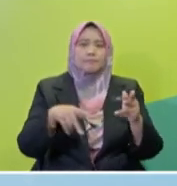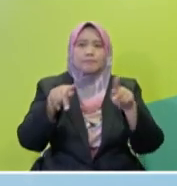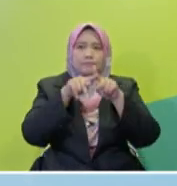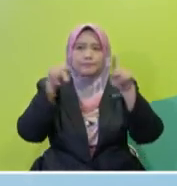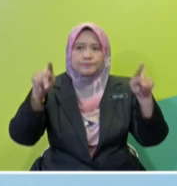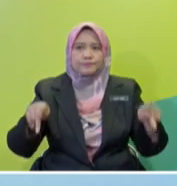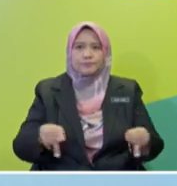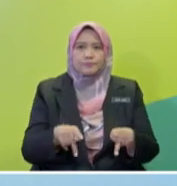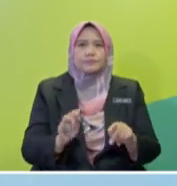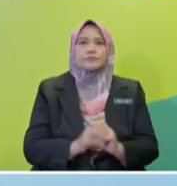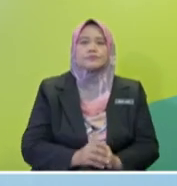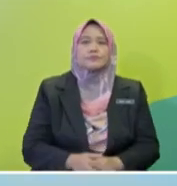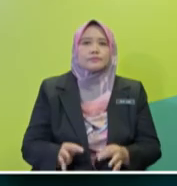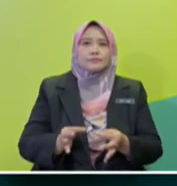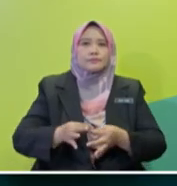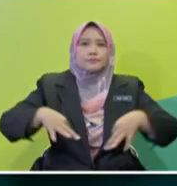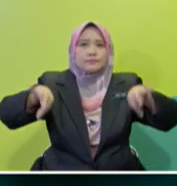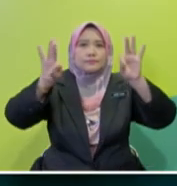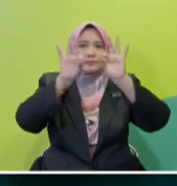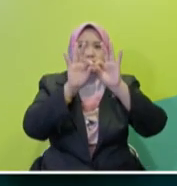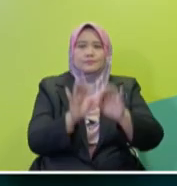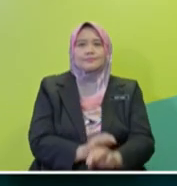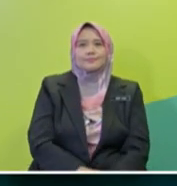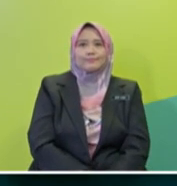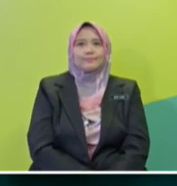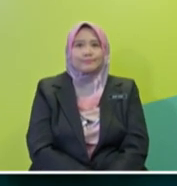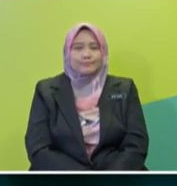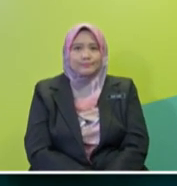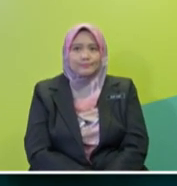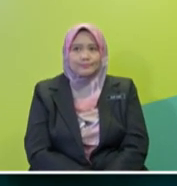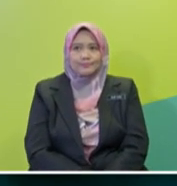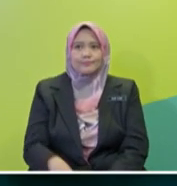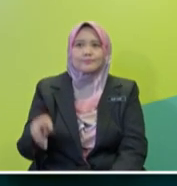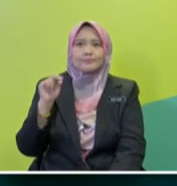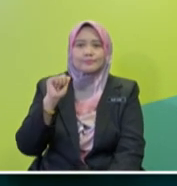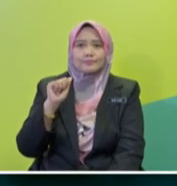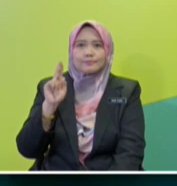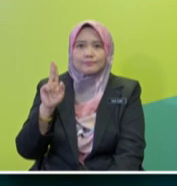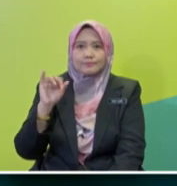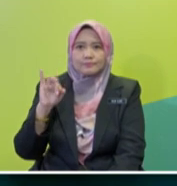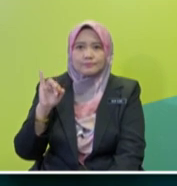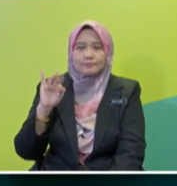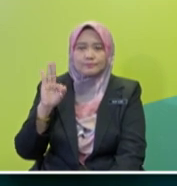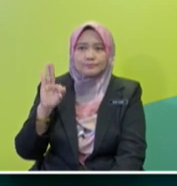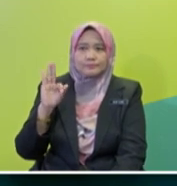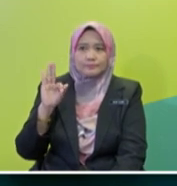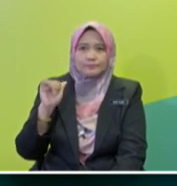Jawab Oke boleh angkat tangan Oke Naufal Oke Adik Naufal silakan